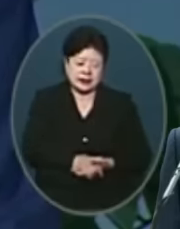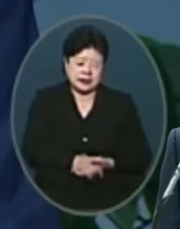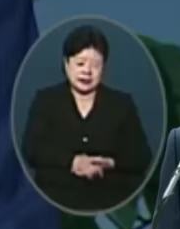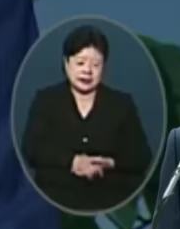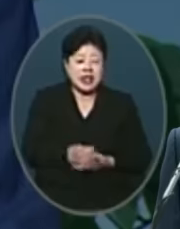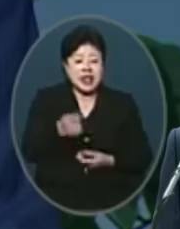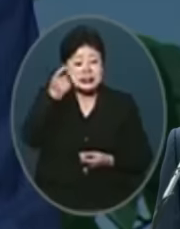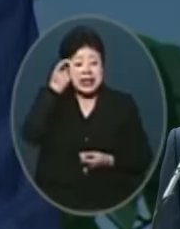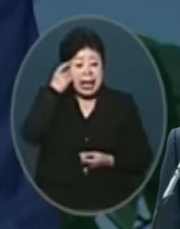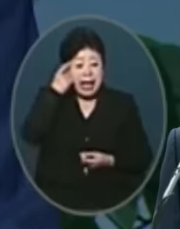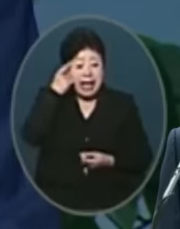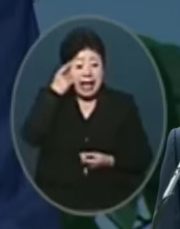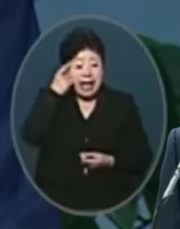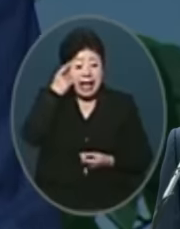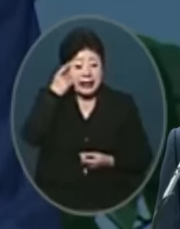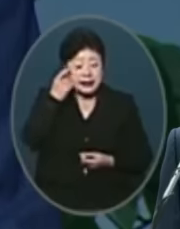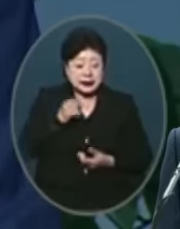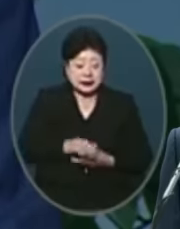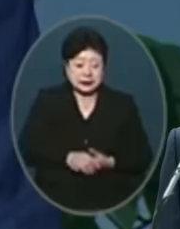우리 생각이